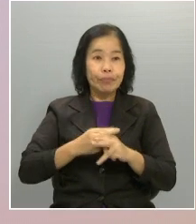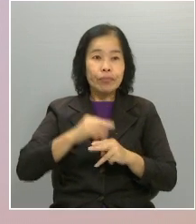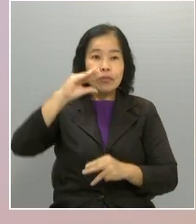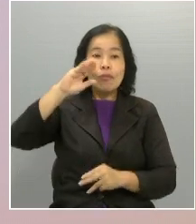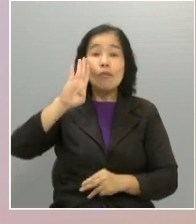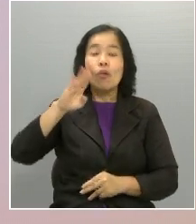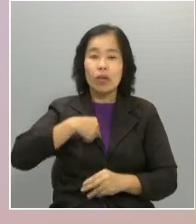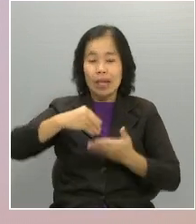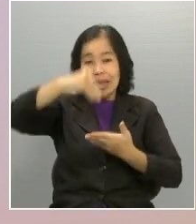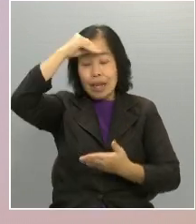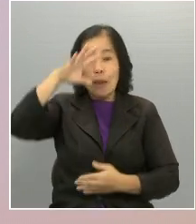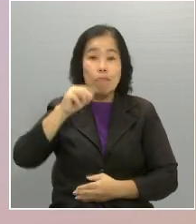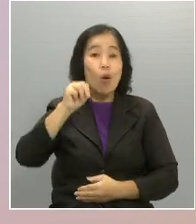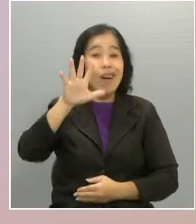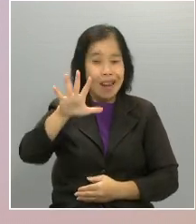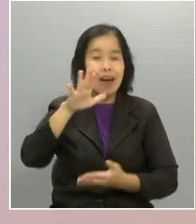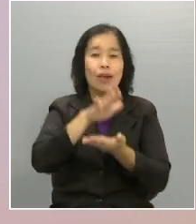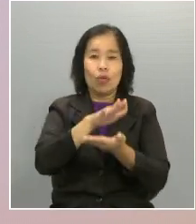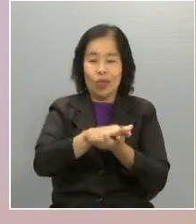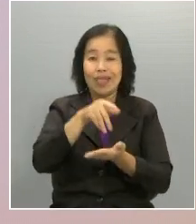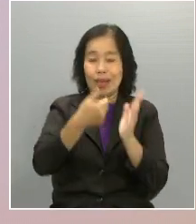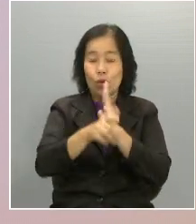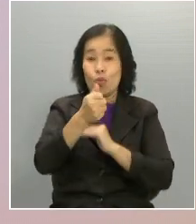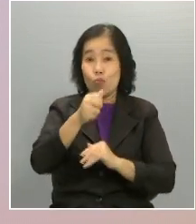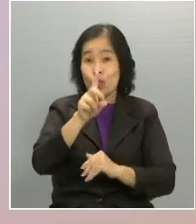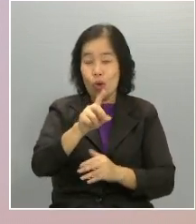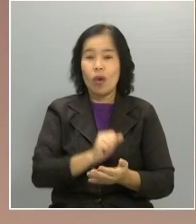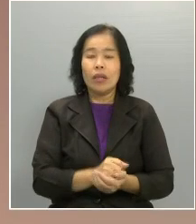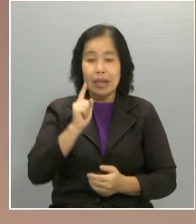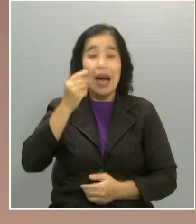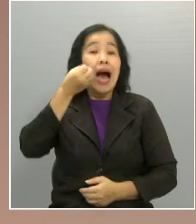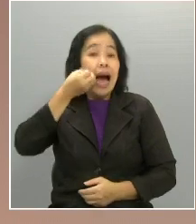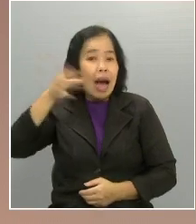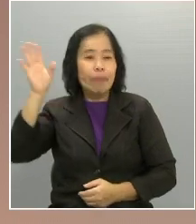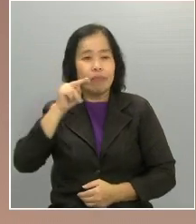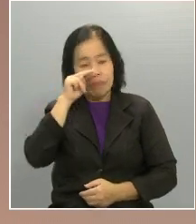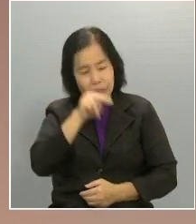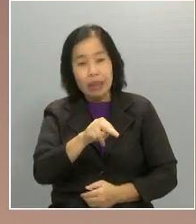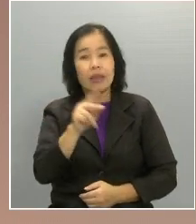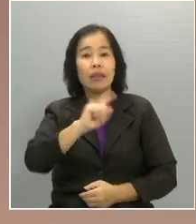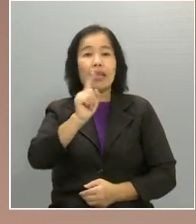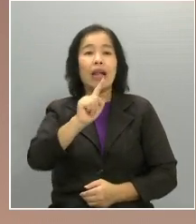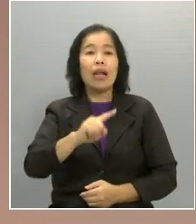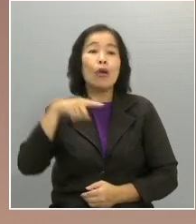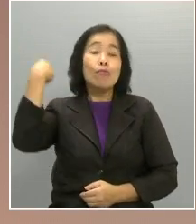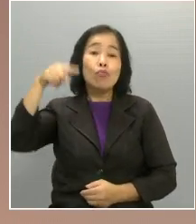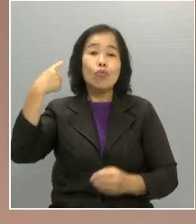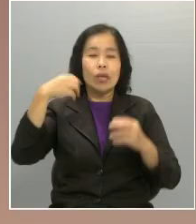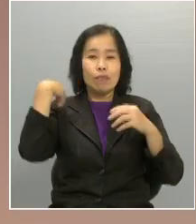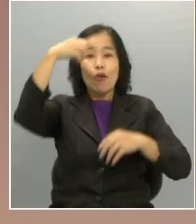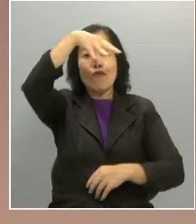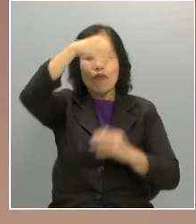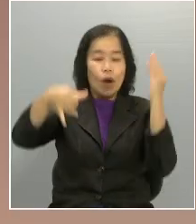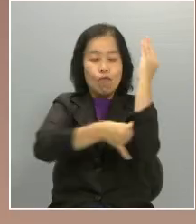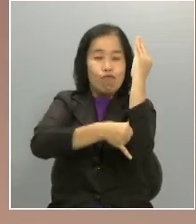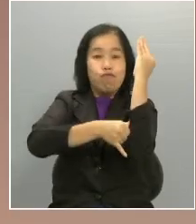ะเป็นนักเรียนชั้นม.5 ของโรงเรียนอุดรที่ชัยรักตอนเดินทางกลับบ้านก็ไปเจอเหตุการณ์ที่น้องผู้หญิงถูกไฟดูดแล้วก็เข้าไปช่วย